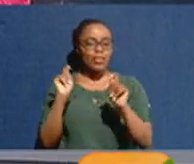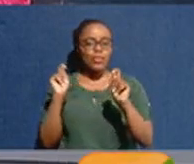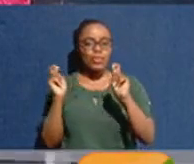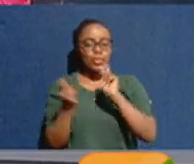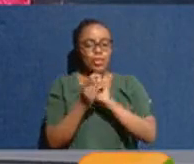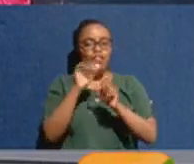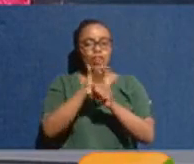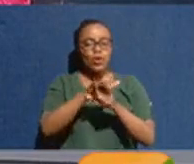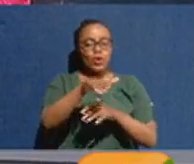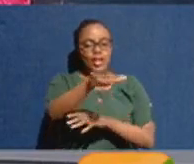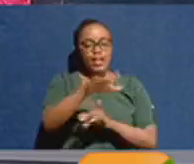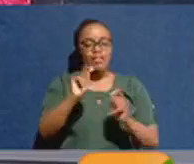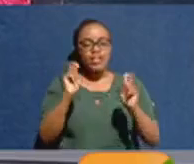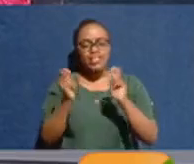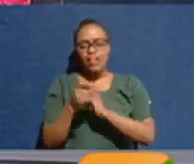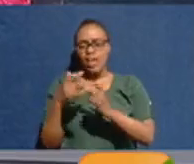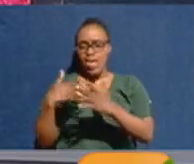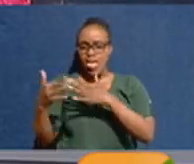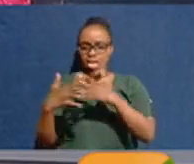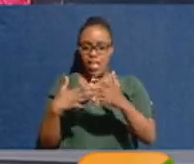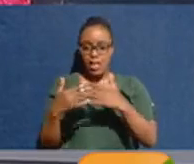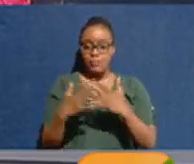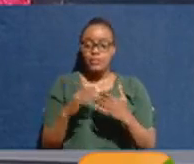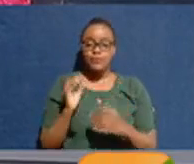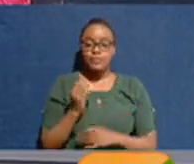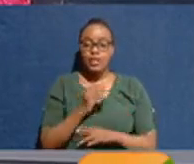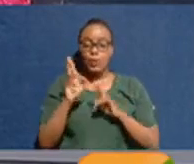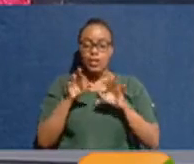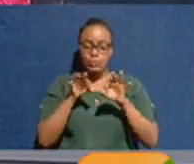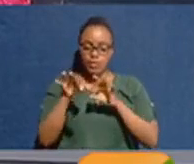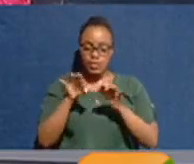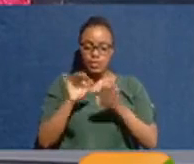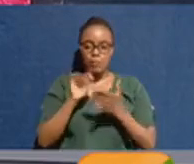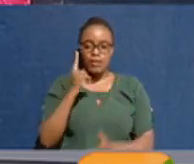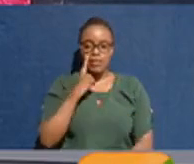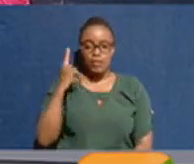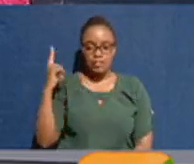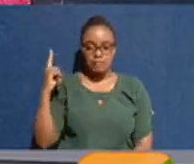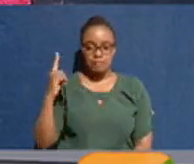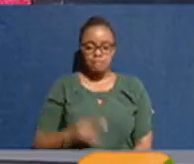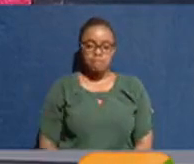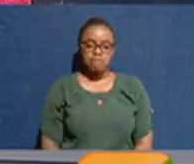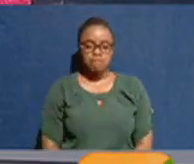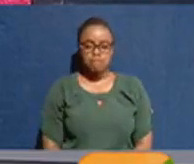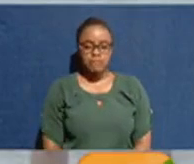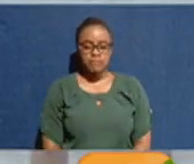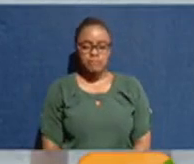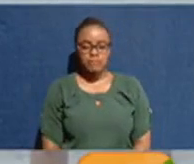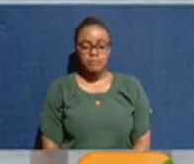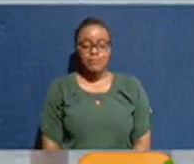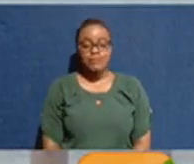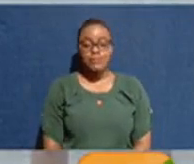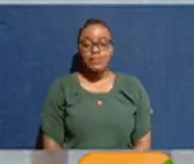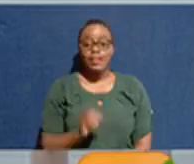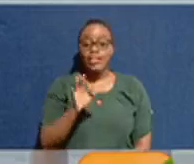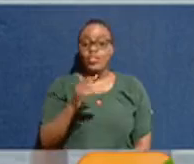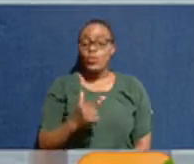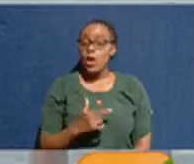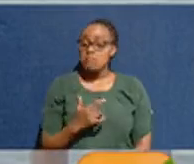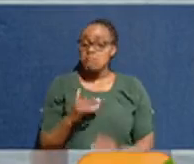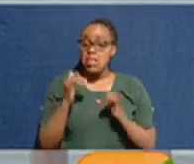maeneo mengi ya mji huu yakigeuka mahame, kama mwanahabari wetu Roba Liban anavyotuarifu. Laiti ungekuwa mgeni